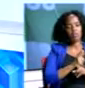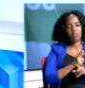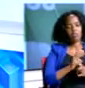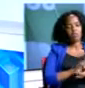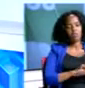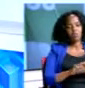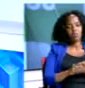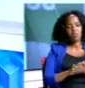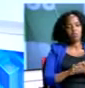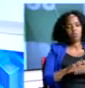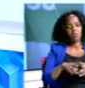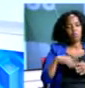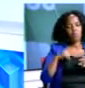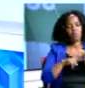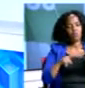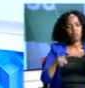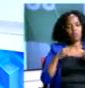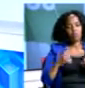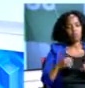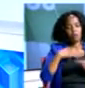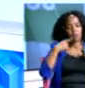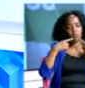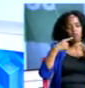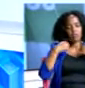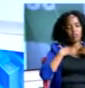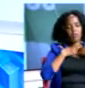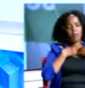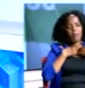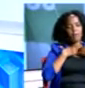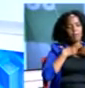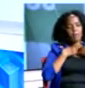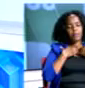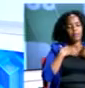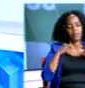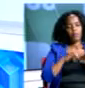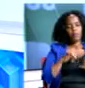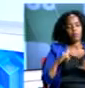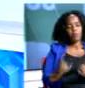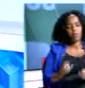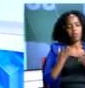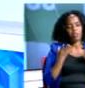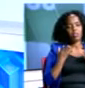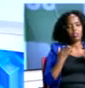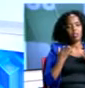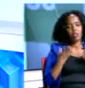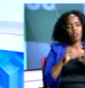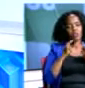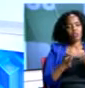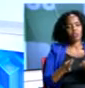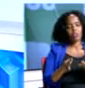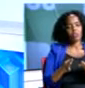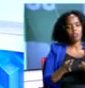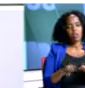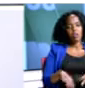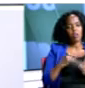quunnamtii yoo qabaate of beeksisuu danda'u jennee haasa'aa jirra. Kun baay'ee murteessaadha.